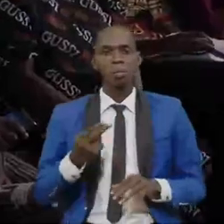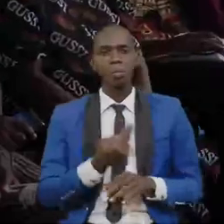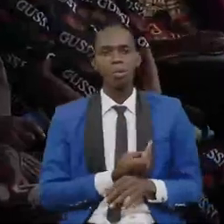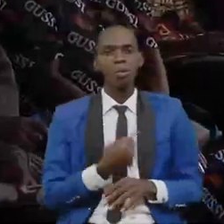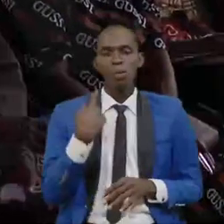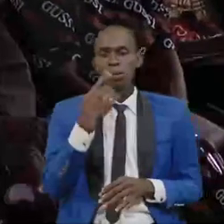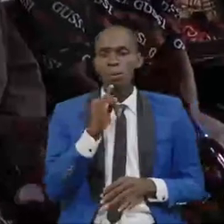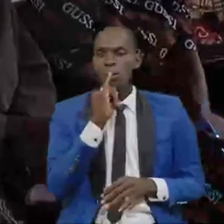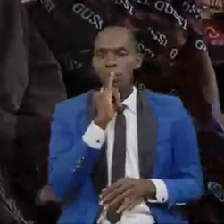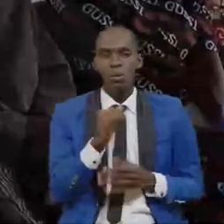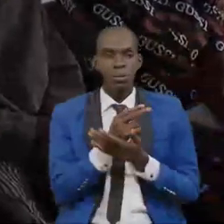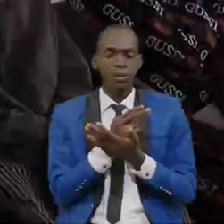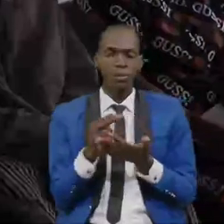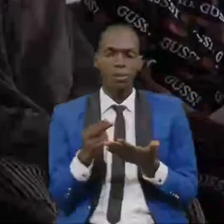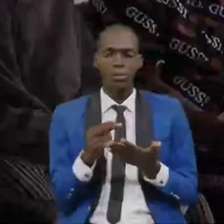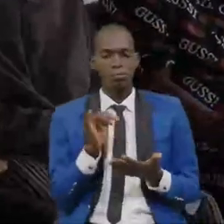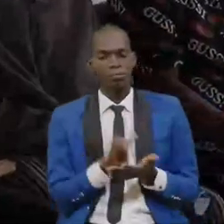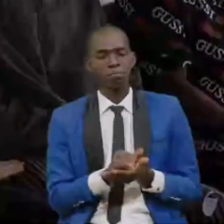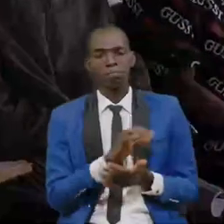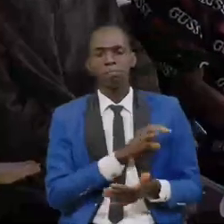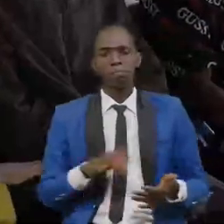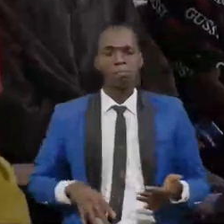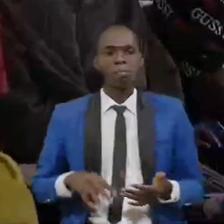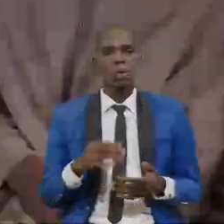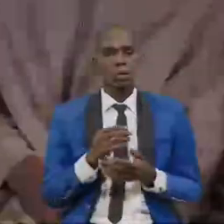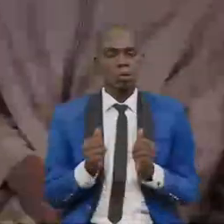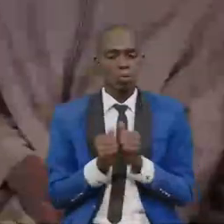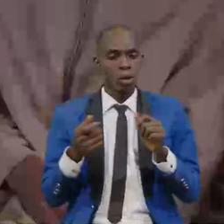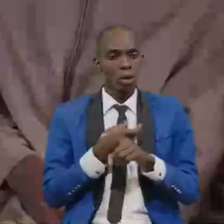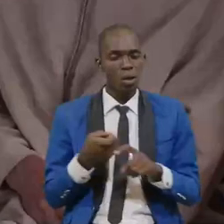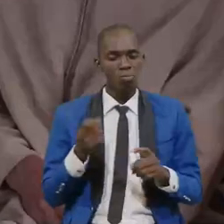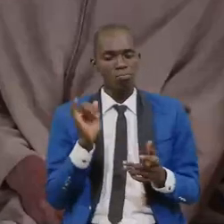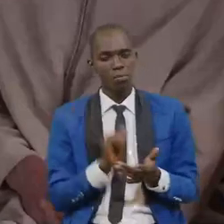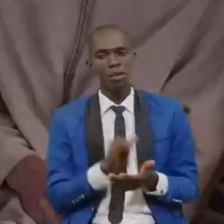comme lui, saint, ça c'est Christ, innocent, ça c'est Christ.